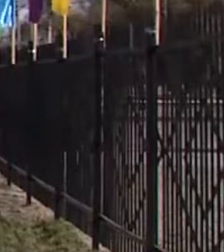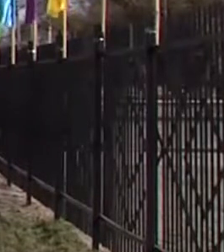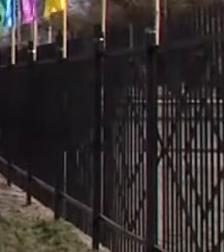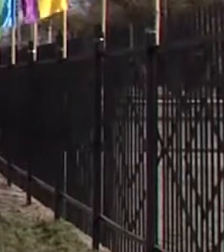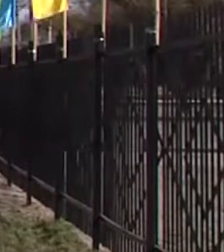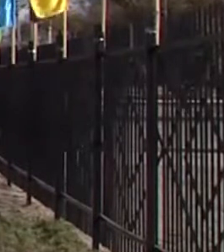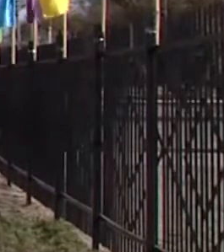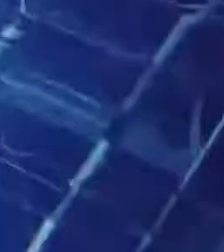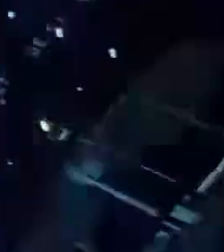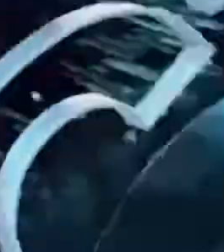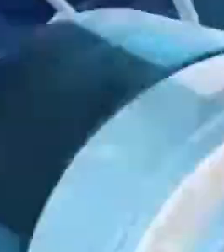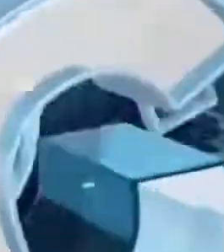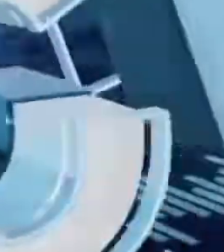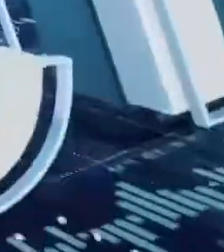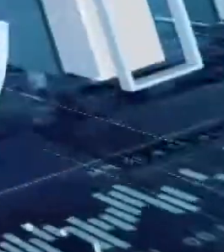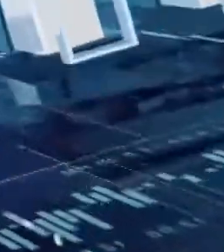район.